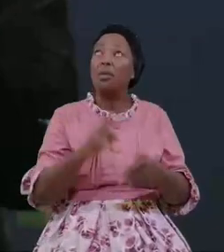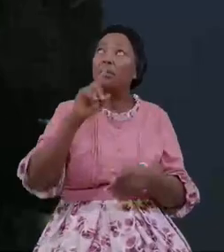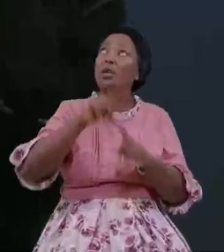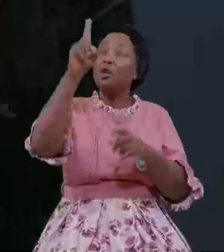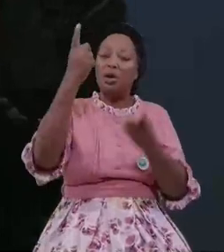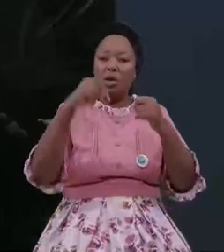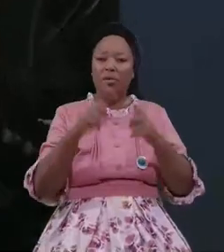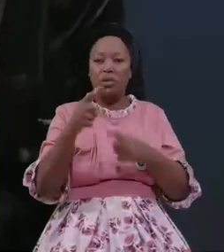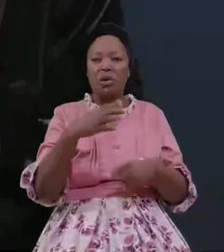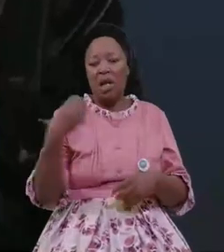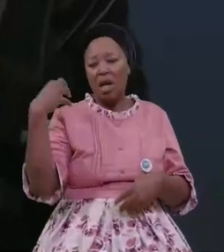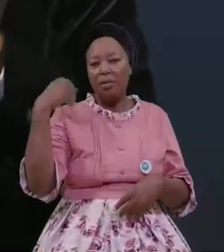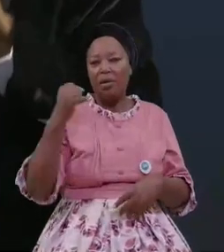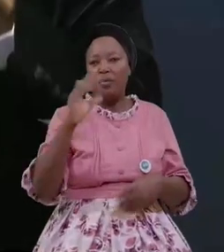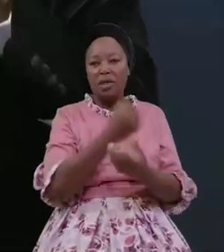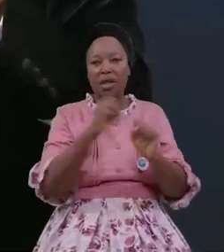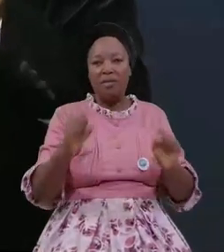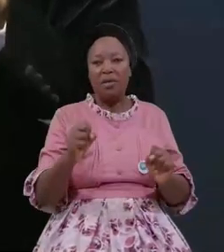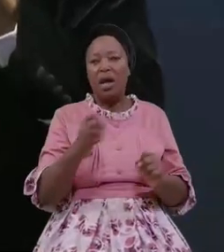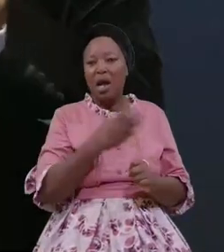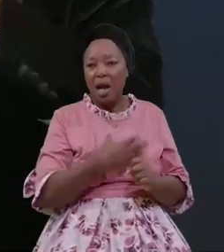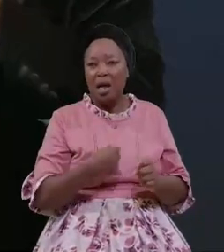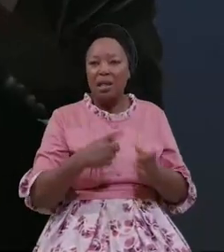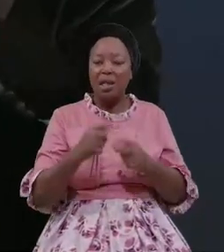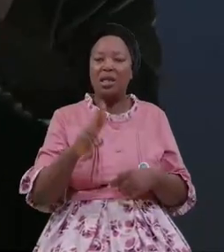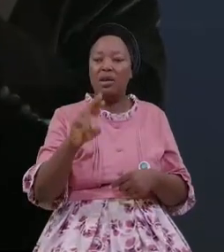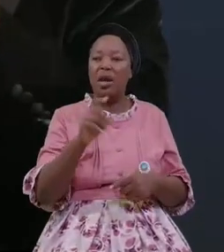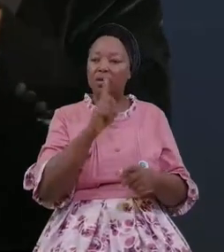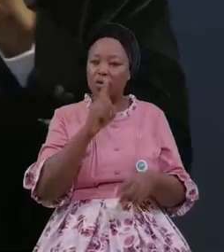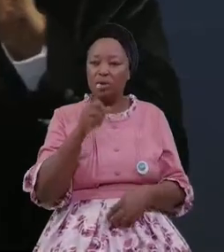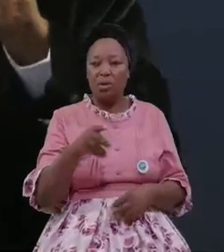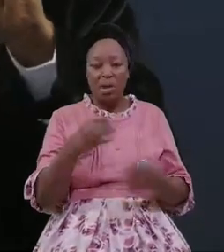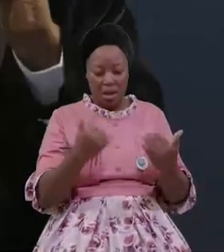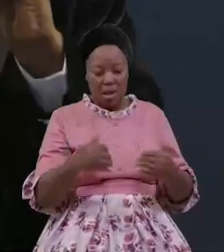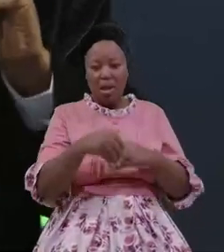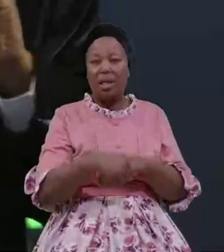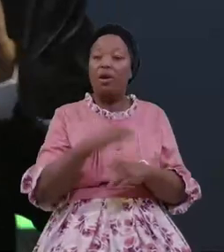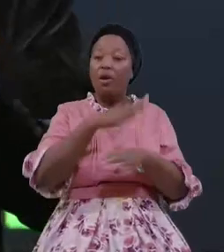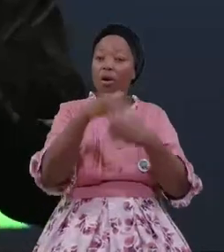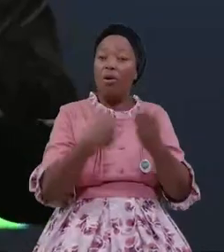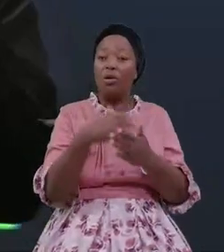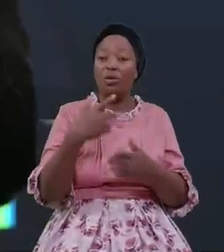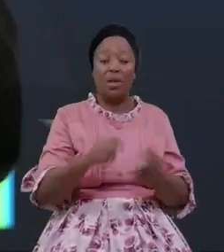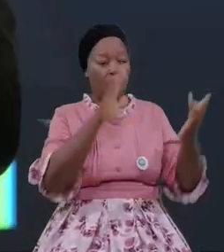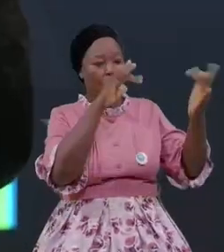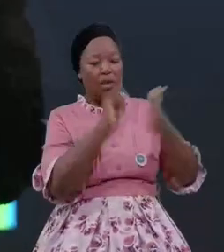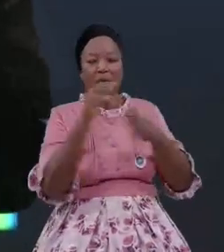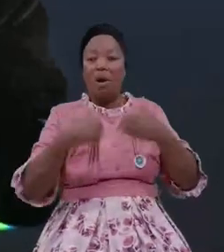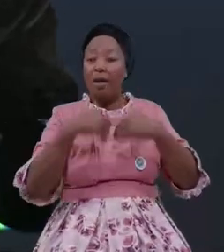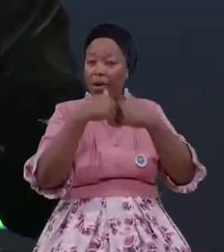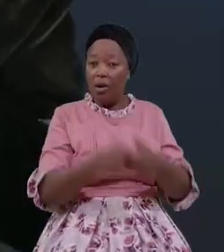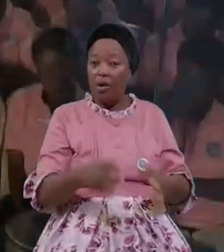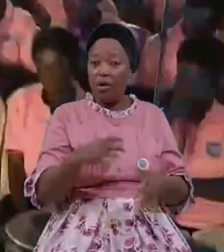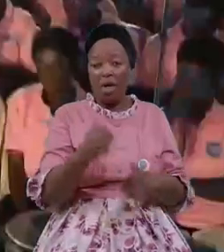le capitaine de votre salut vient et il vous rassure ce soir tout tout tous les